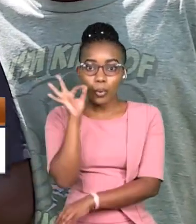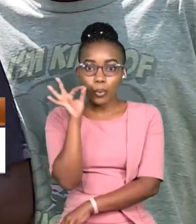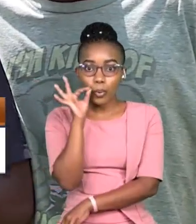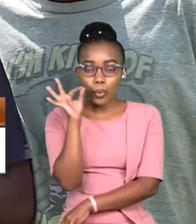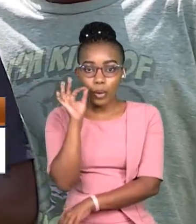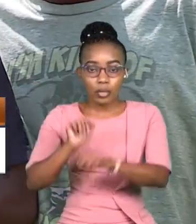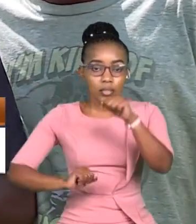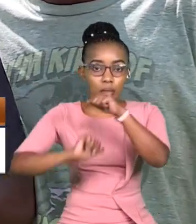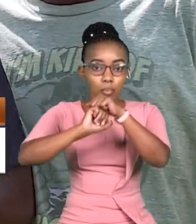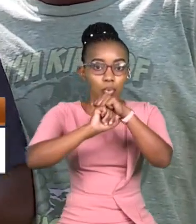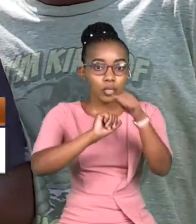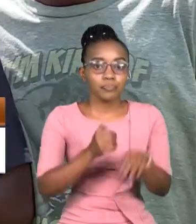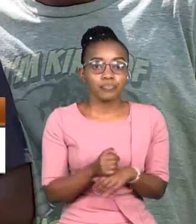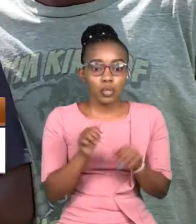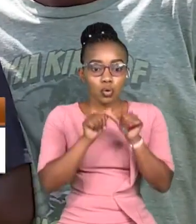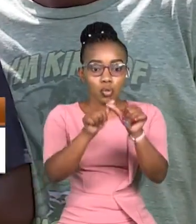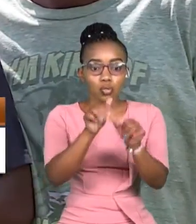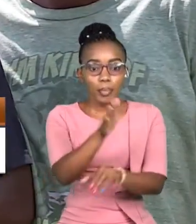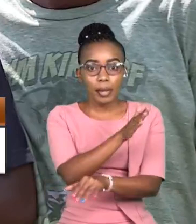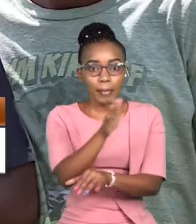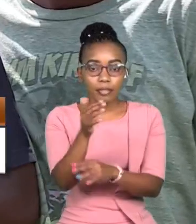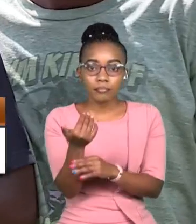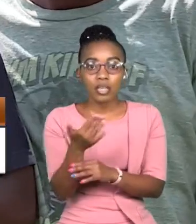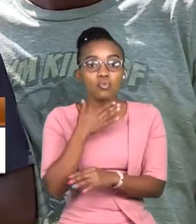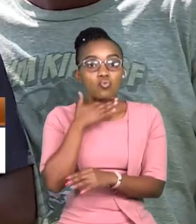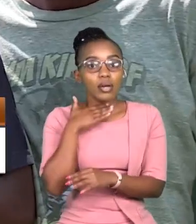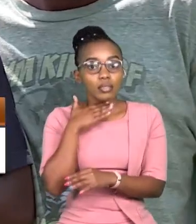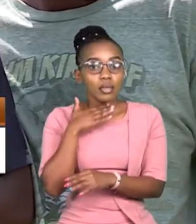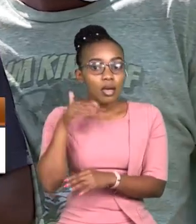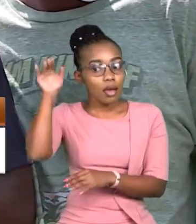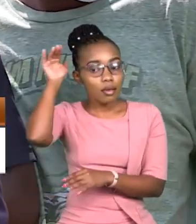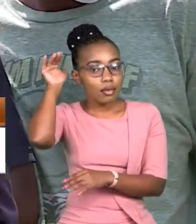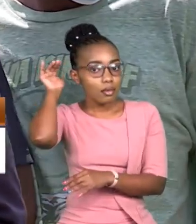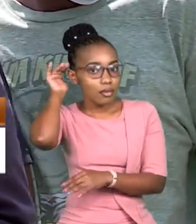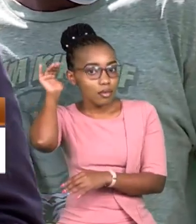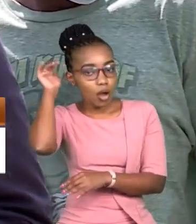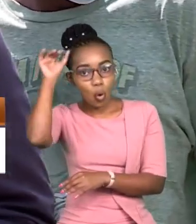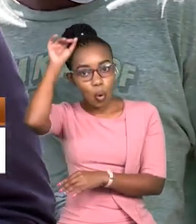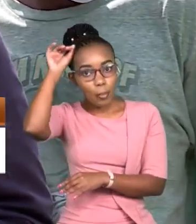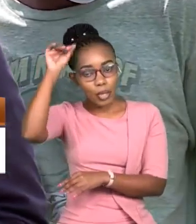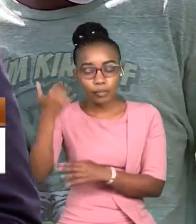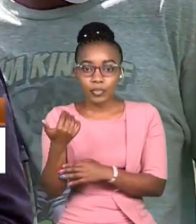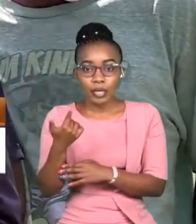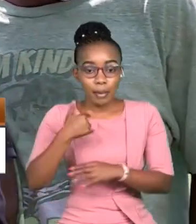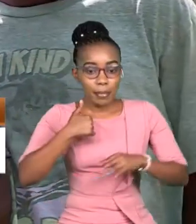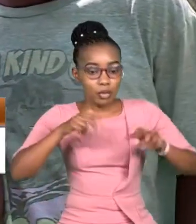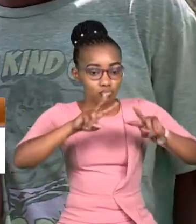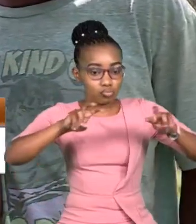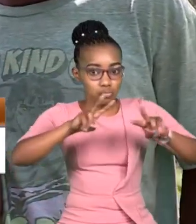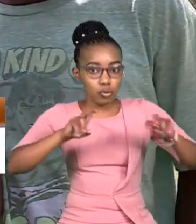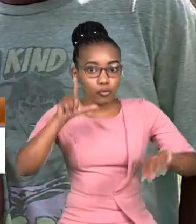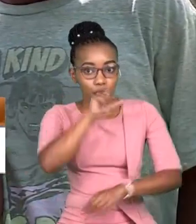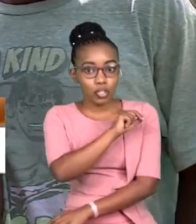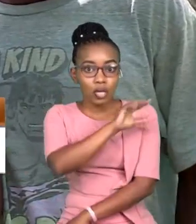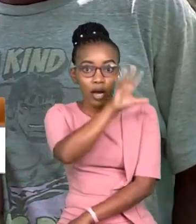uko bungeni na tungependa sana kupata maoni ya watu. Katika utafiti wangu nimeona kuwa mataifa matano barani Afrika